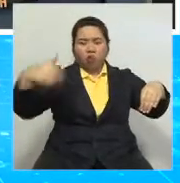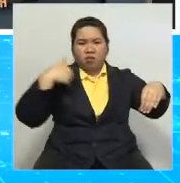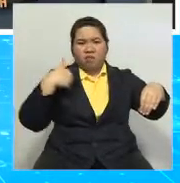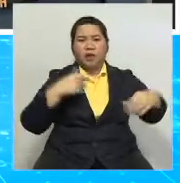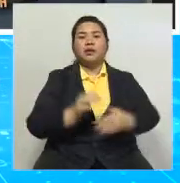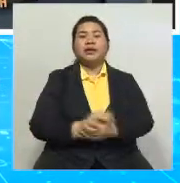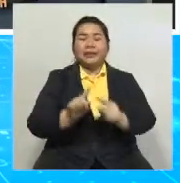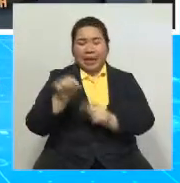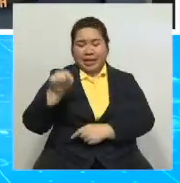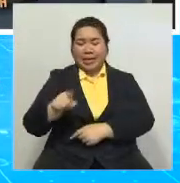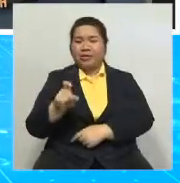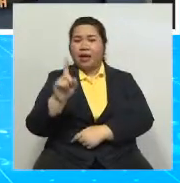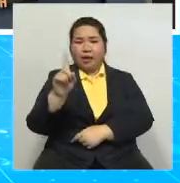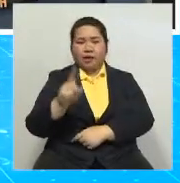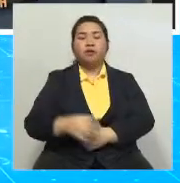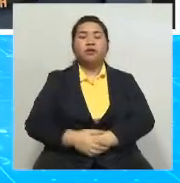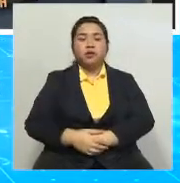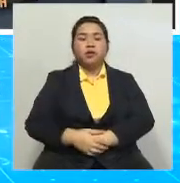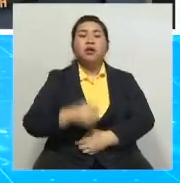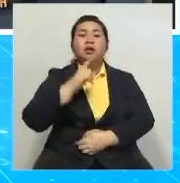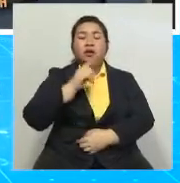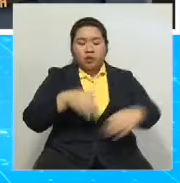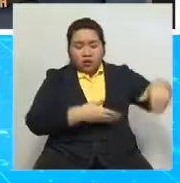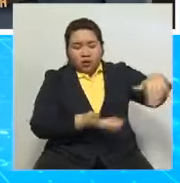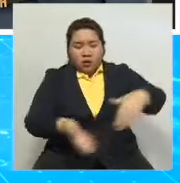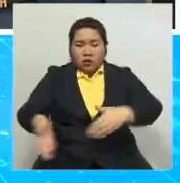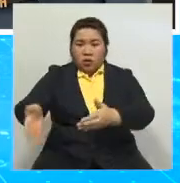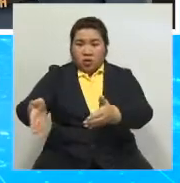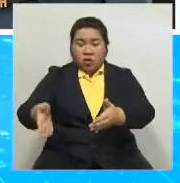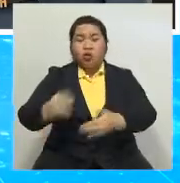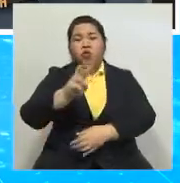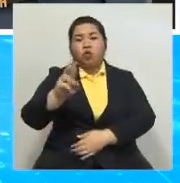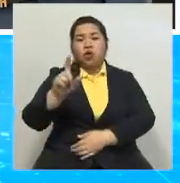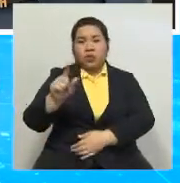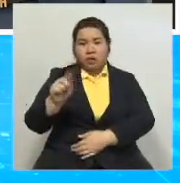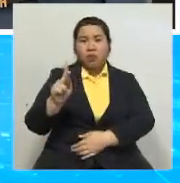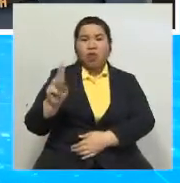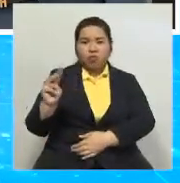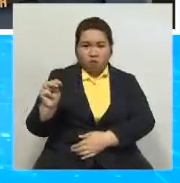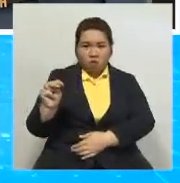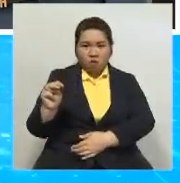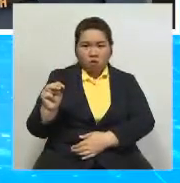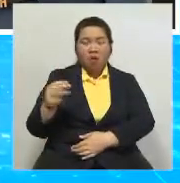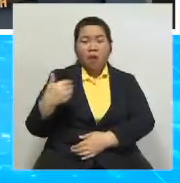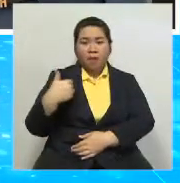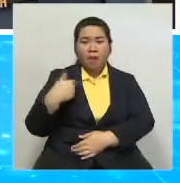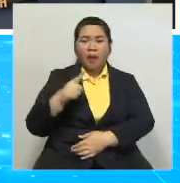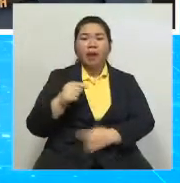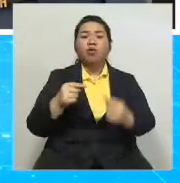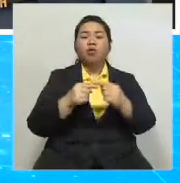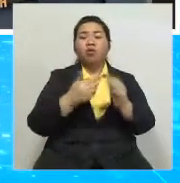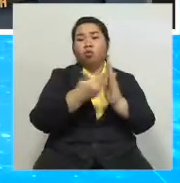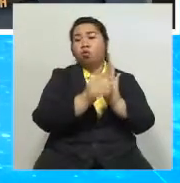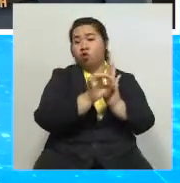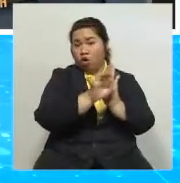ดเดียวครับ ค่ะซึ่งระยะทางตลอดลำน้ำยางที่ท่านบอกว่ายาว220กิโลเมตรเนี่ยนอกจากจะครอบคลุมที่พื้น